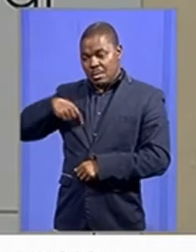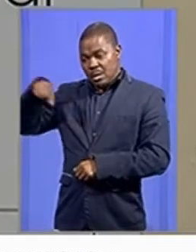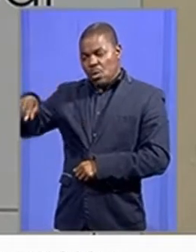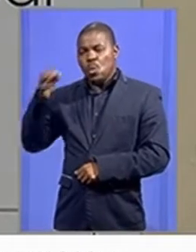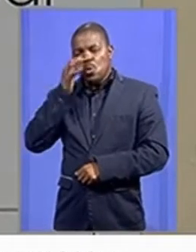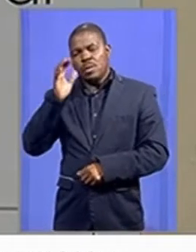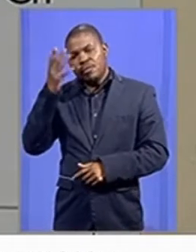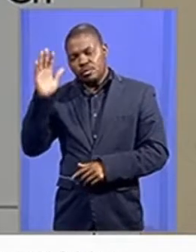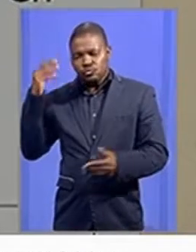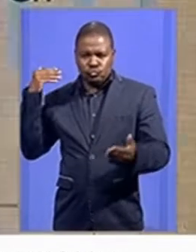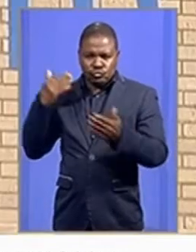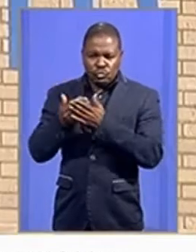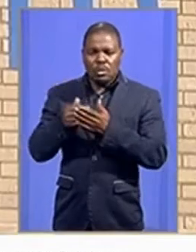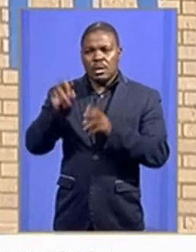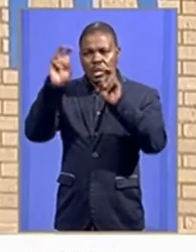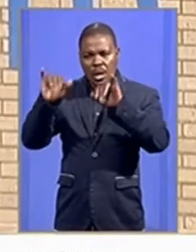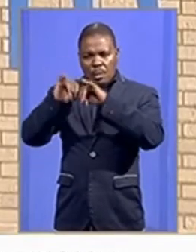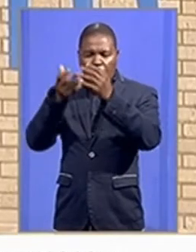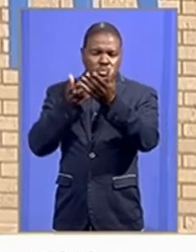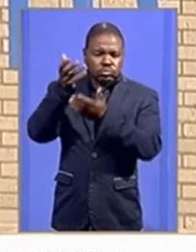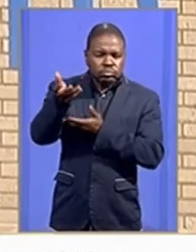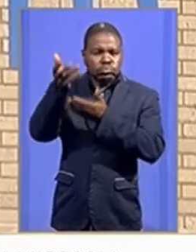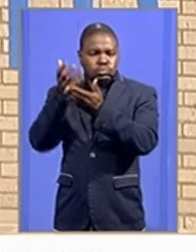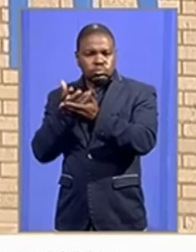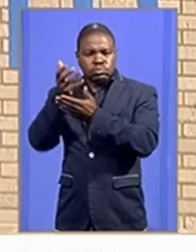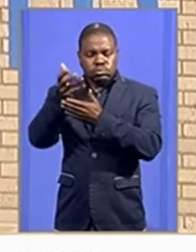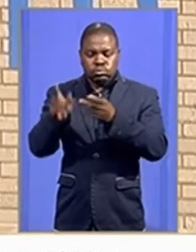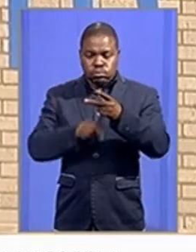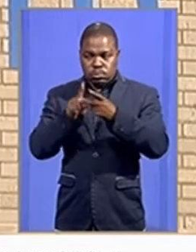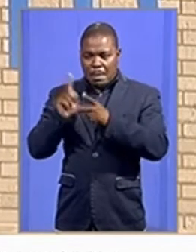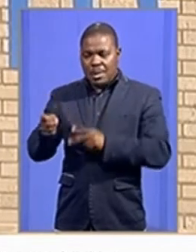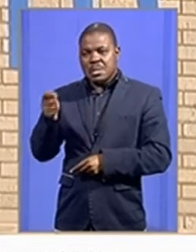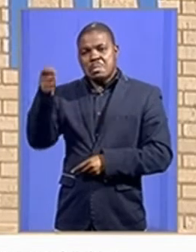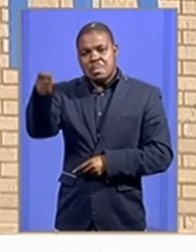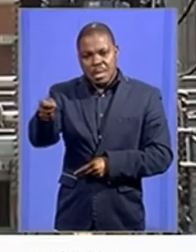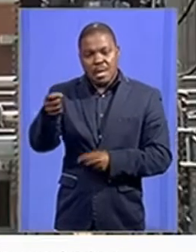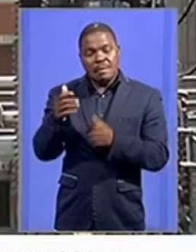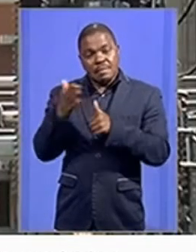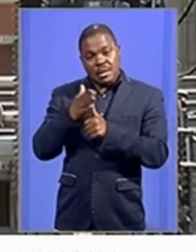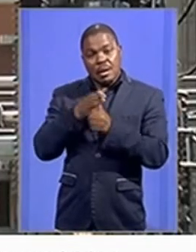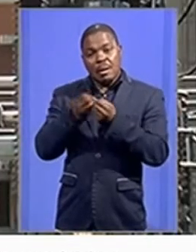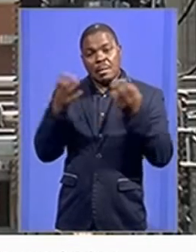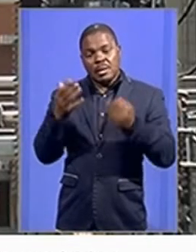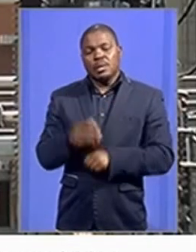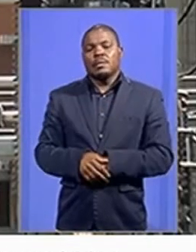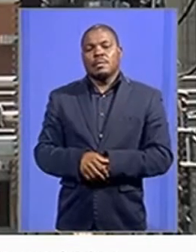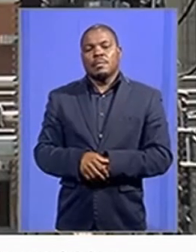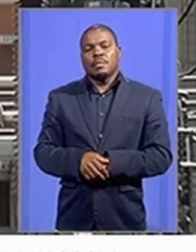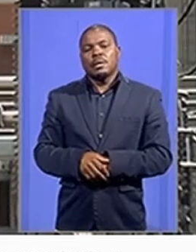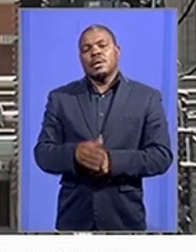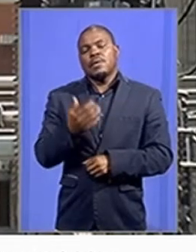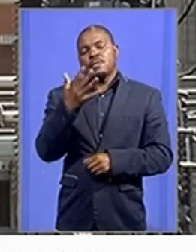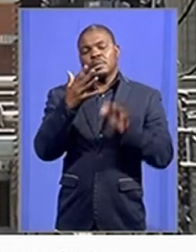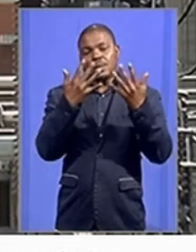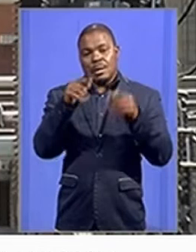o buisana le Eskom o bolela ga o tlameha go lefa Eskom diranta tse dimilione tse